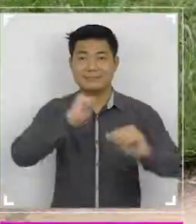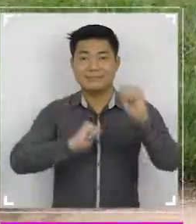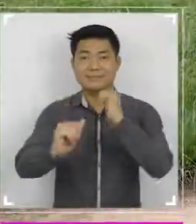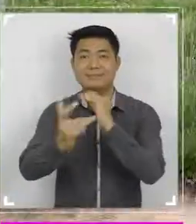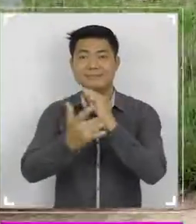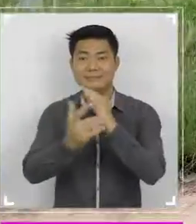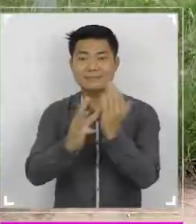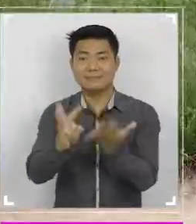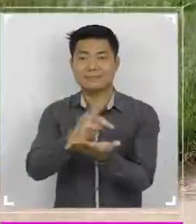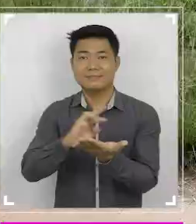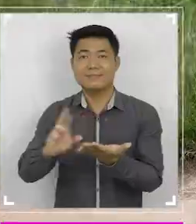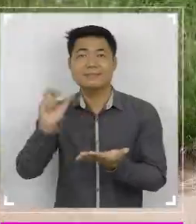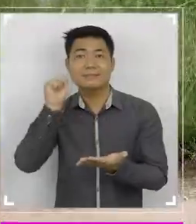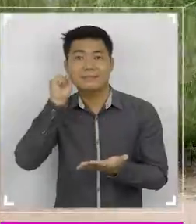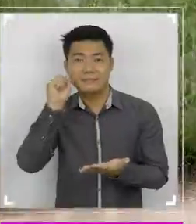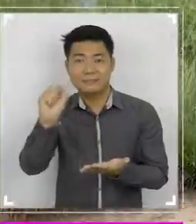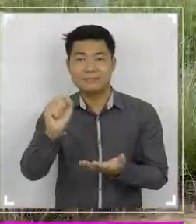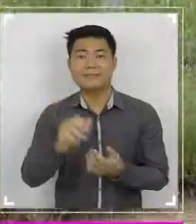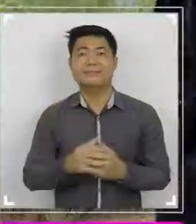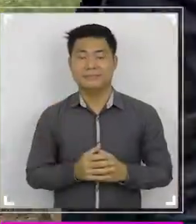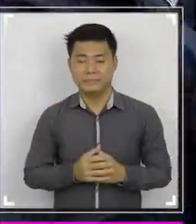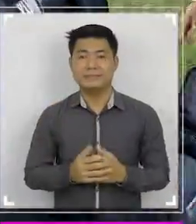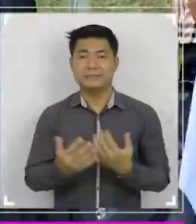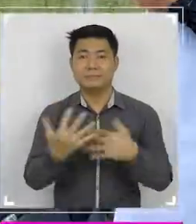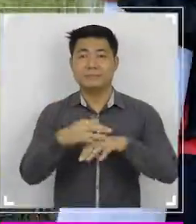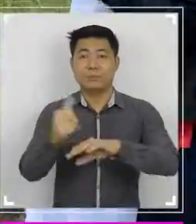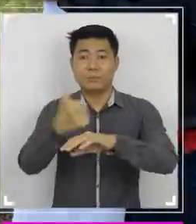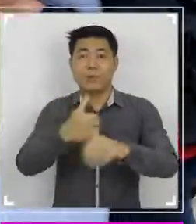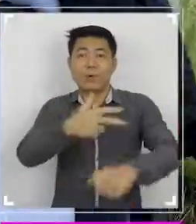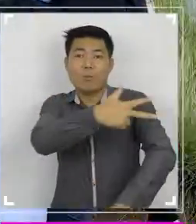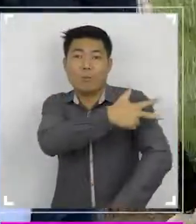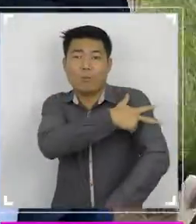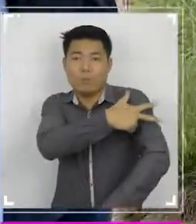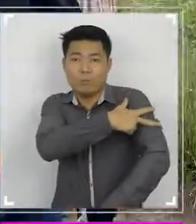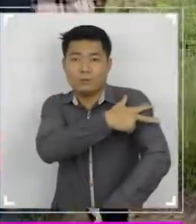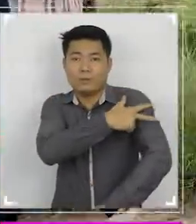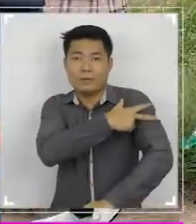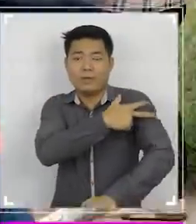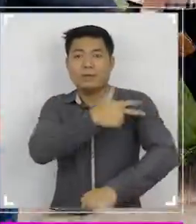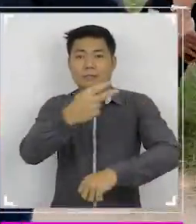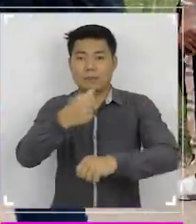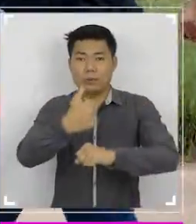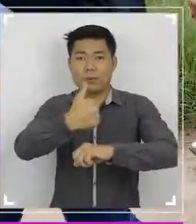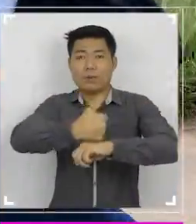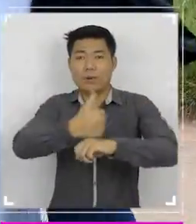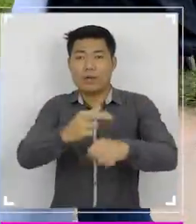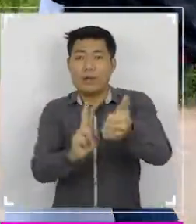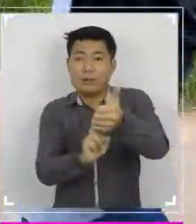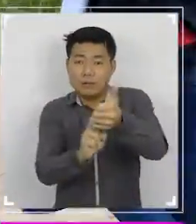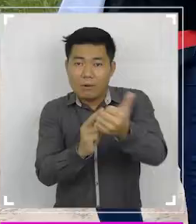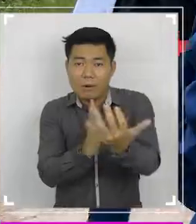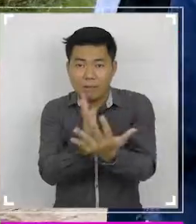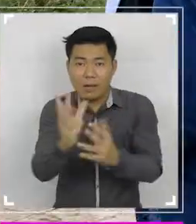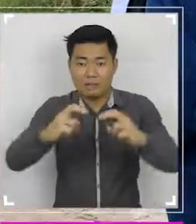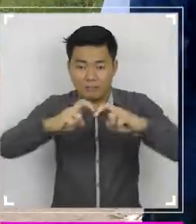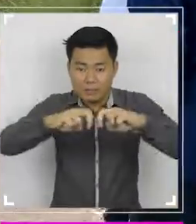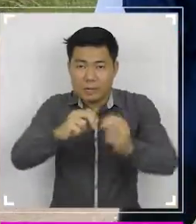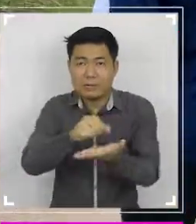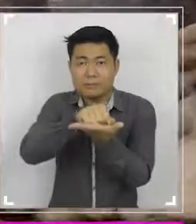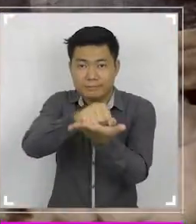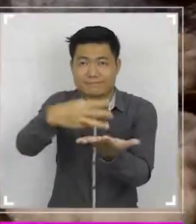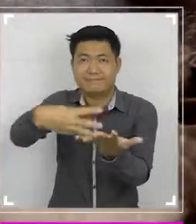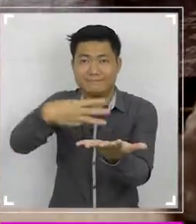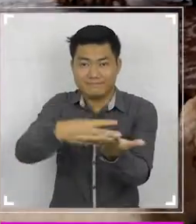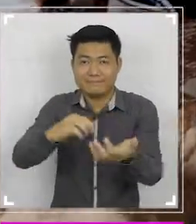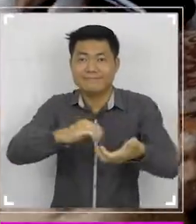คณะวิทยาศาสตร์และเทคโนโลยีมหาวิทยาลัยราชภัฏสกลนครนำโดยผู้ช่วยศาสตราจารย์ดร.วุฒิชัยรสชาติรองคณบดีฝ่ายวิจัยบริ